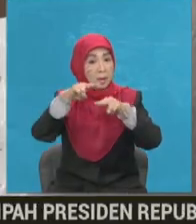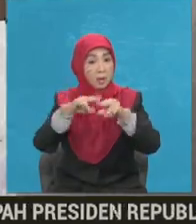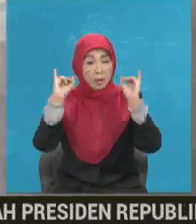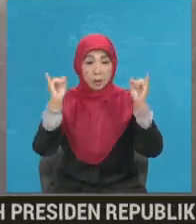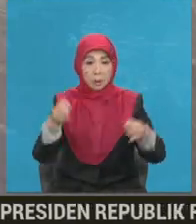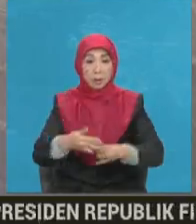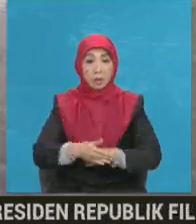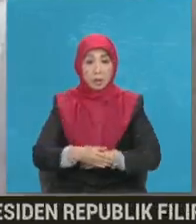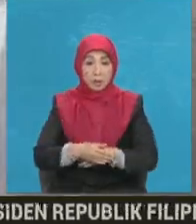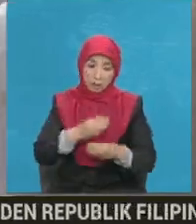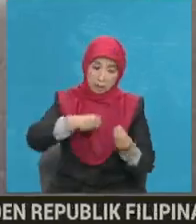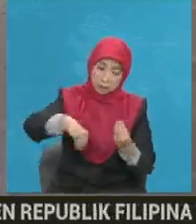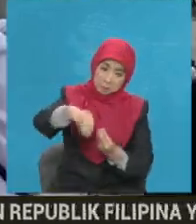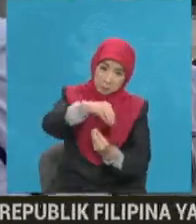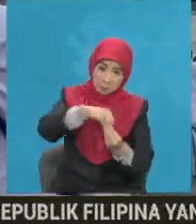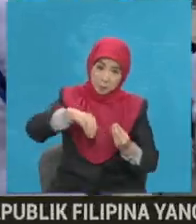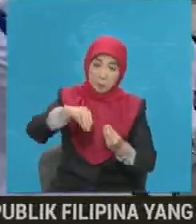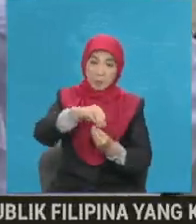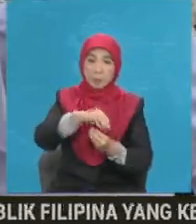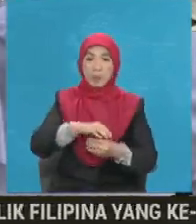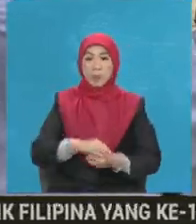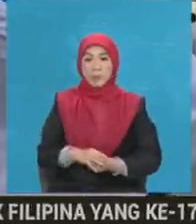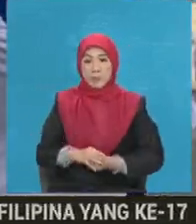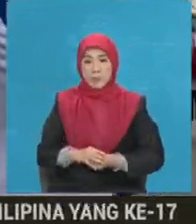ketika berada di tanah suci